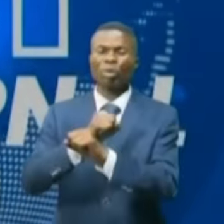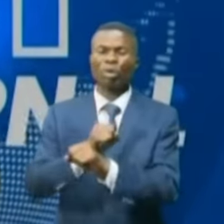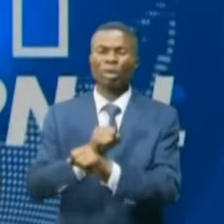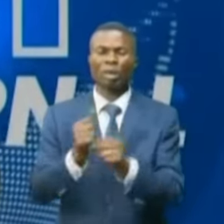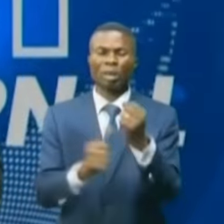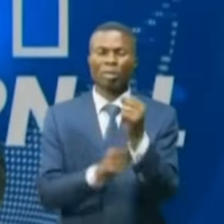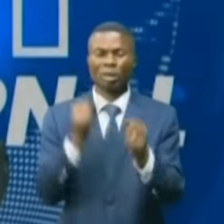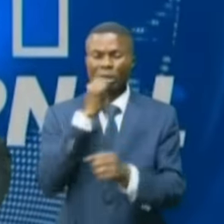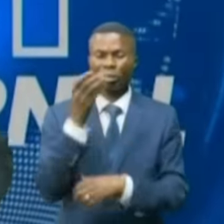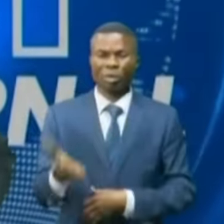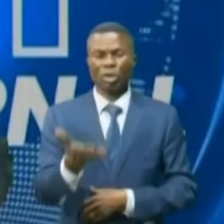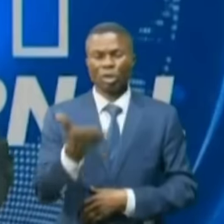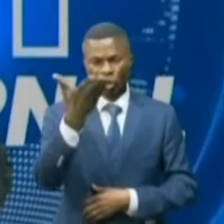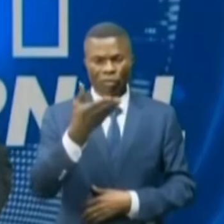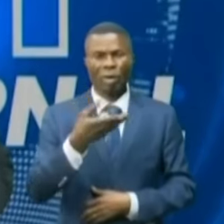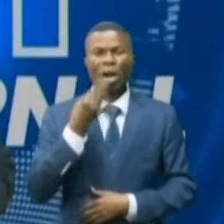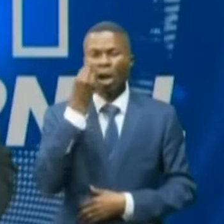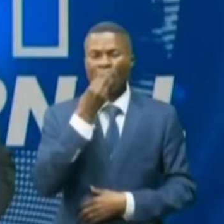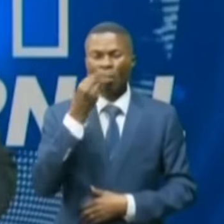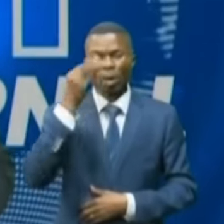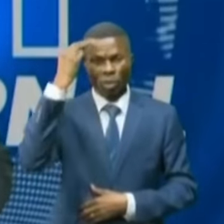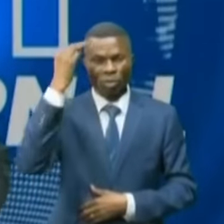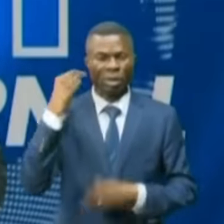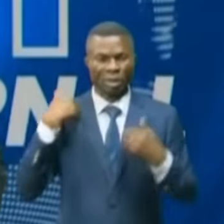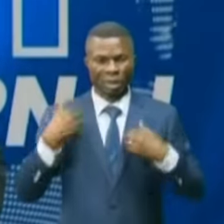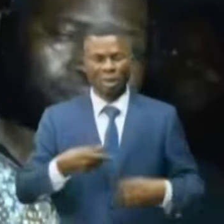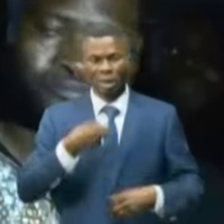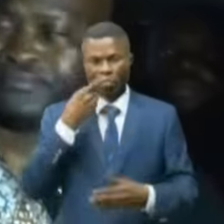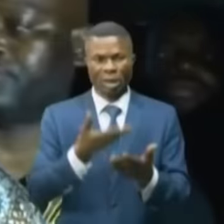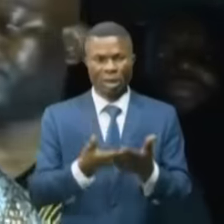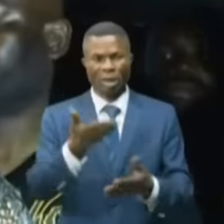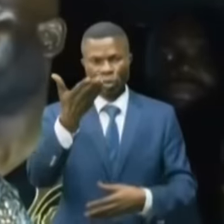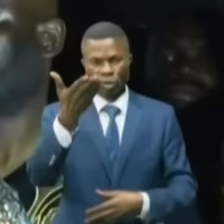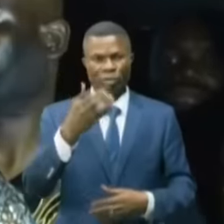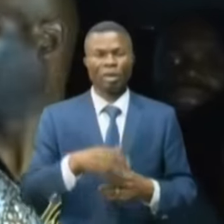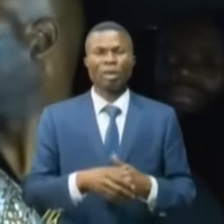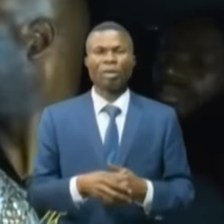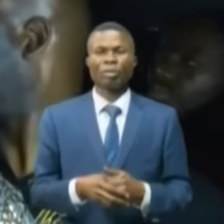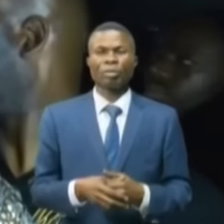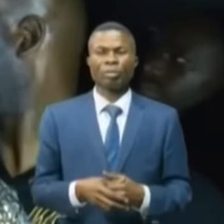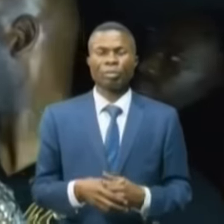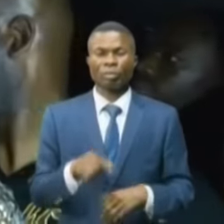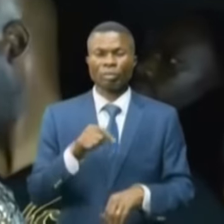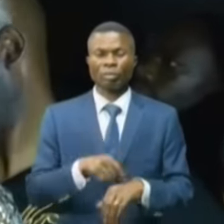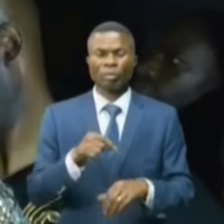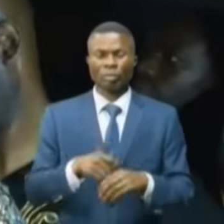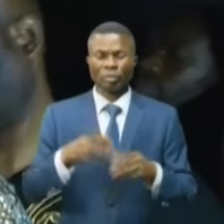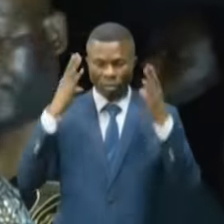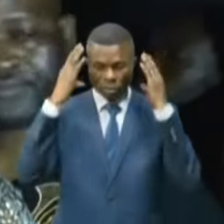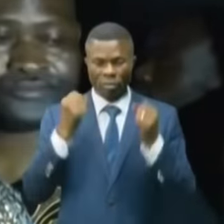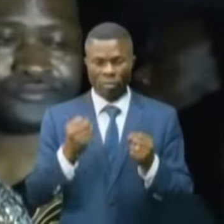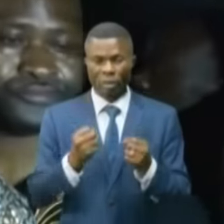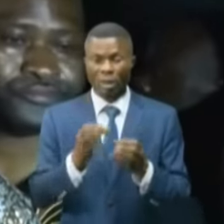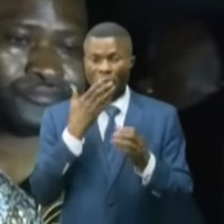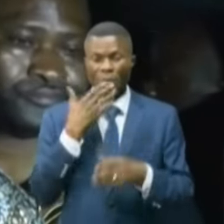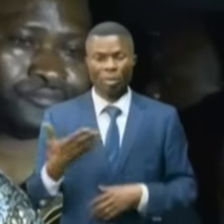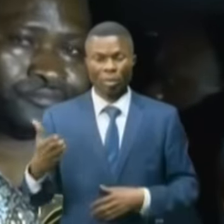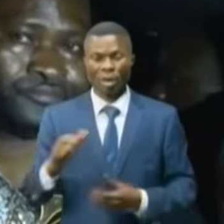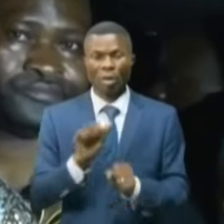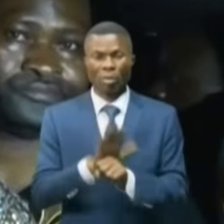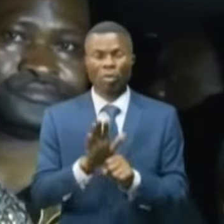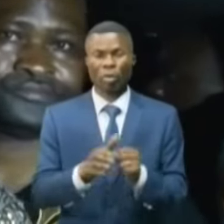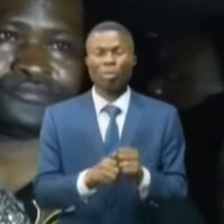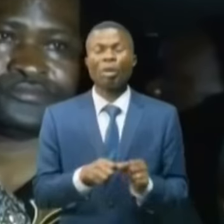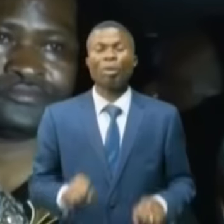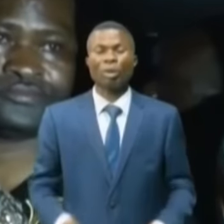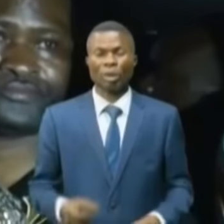concert. Je vous convie à suivre le ministre de la Santé. Qu'il y a eu un mouvement de foule et qu'il y a eu malheureusement des décès. Et